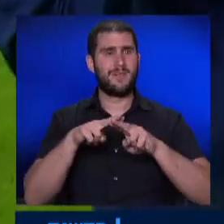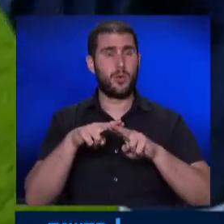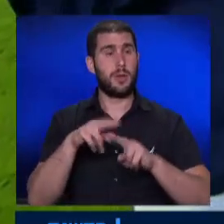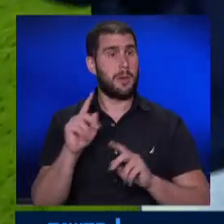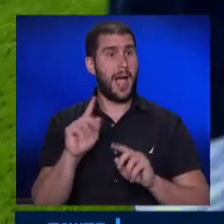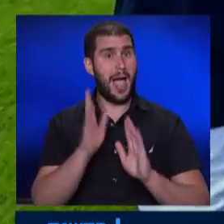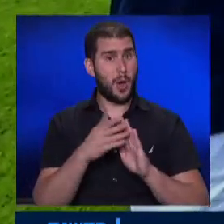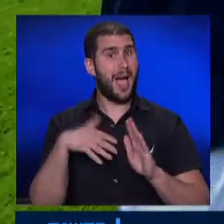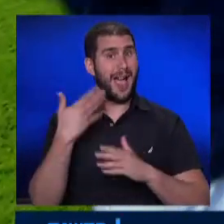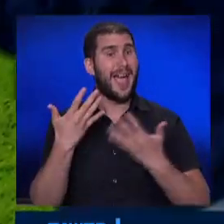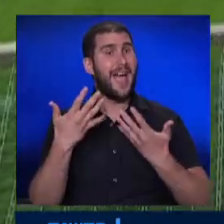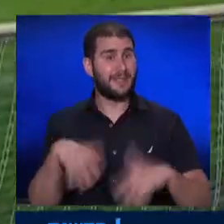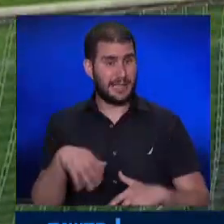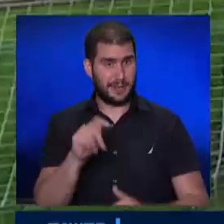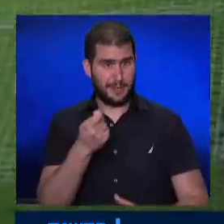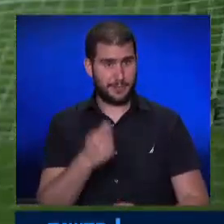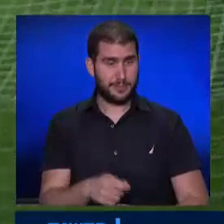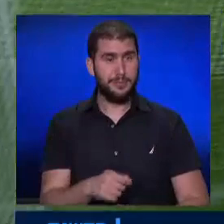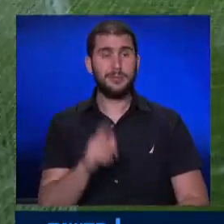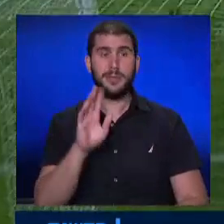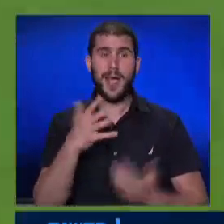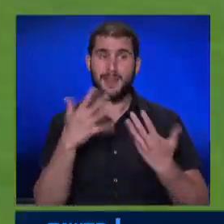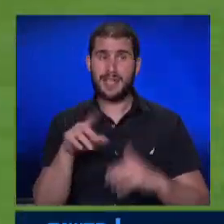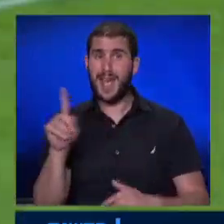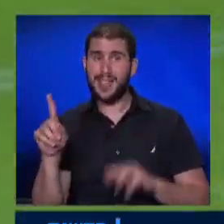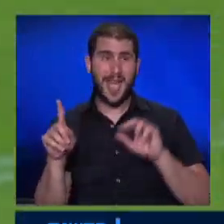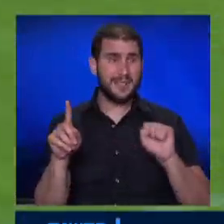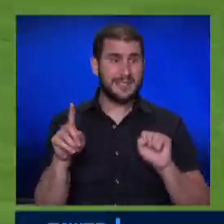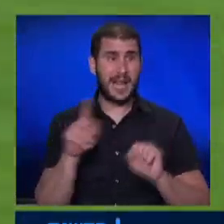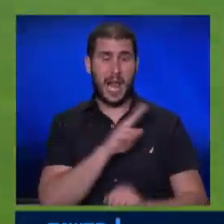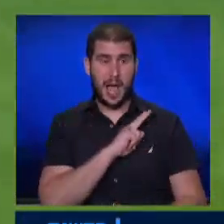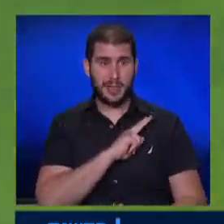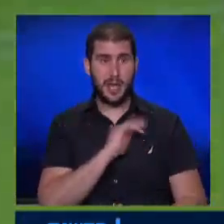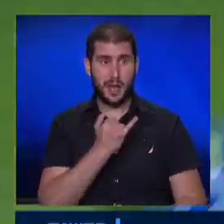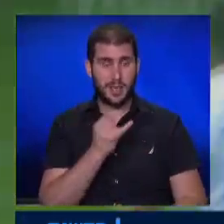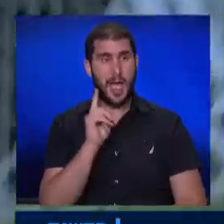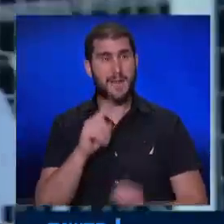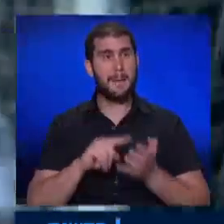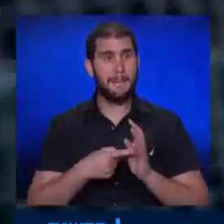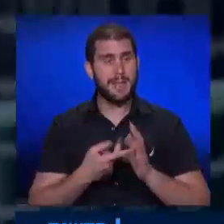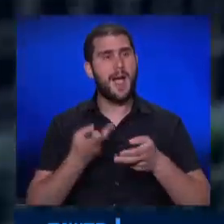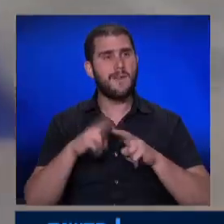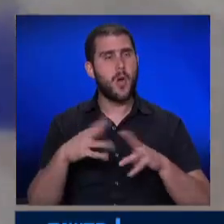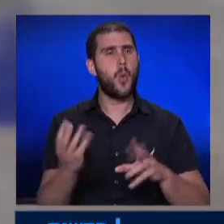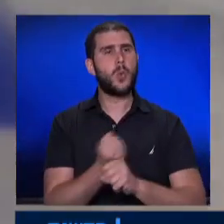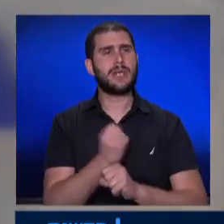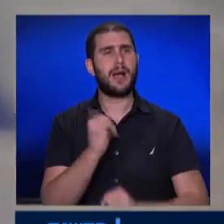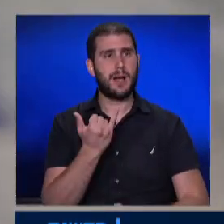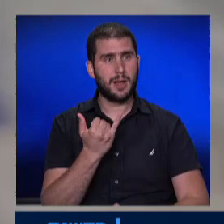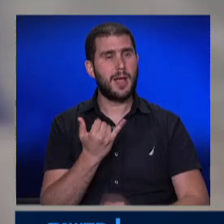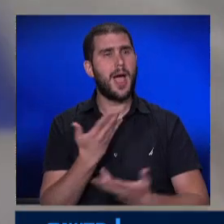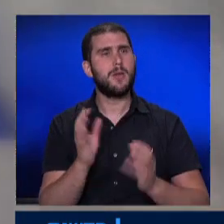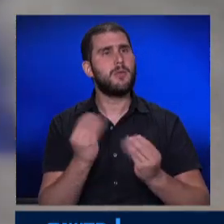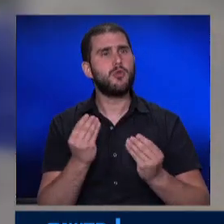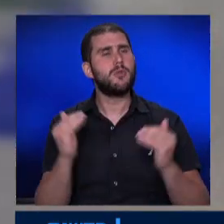זה מגיע לאחר הפסד. אמנם הפסד 1-0 לאנגליה, אבל המטרה הכפולה מושגת. אין שום דבר